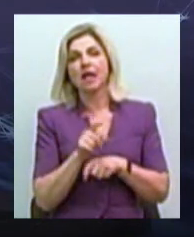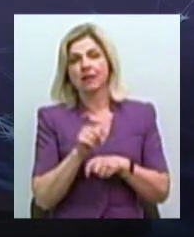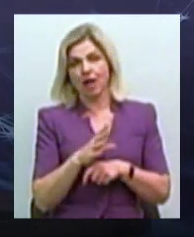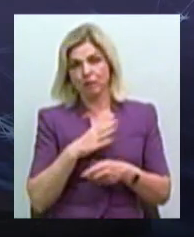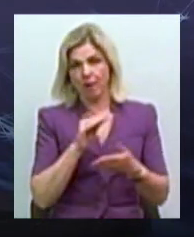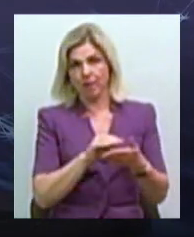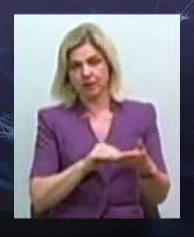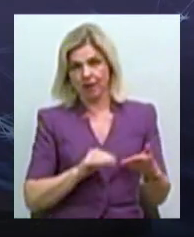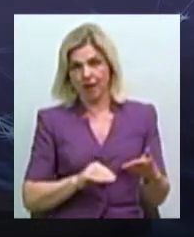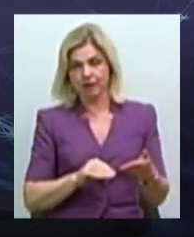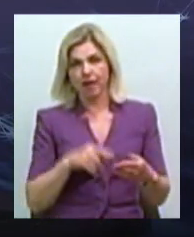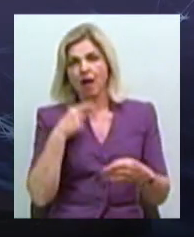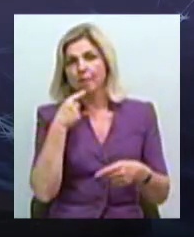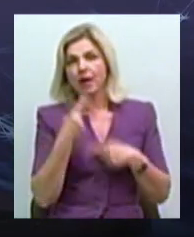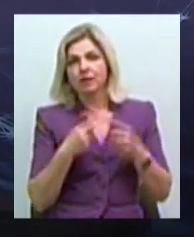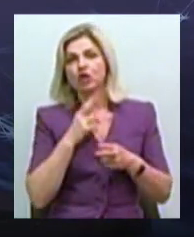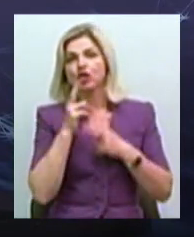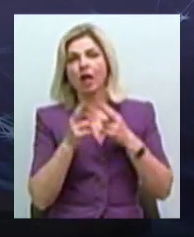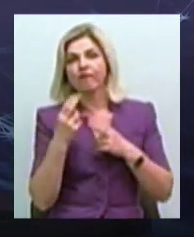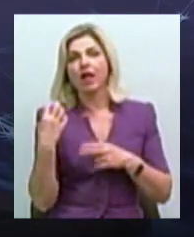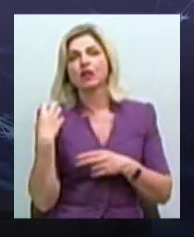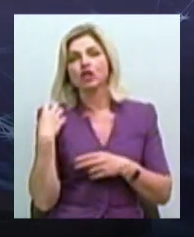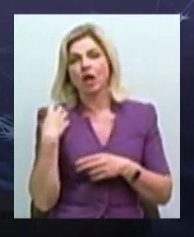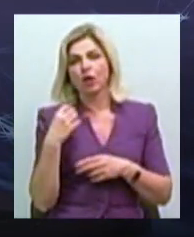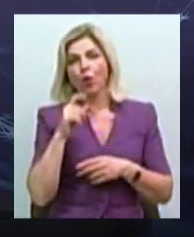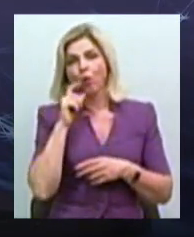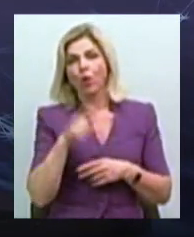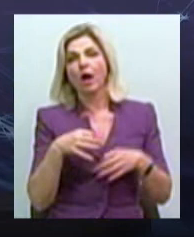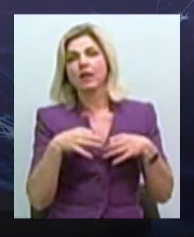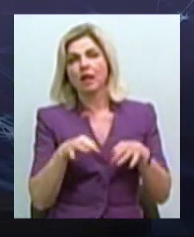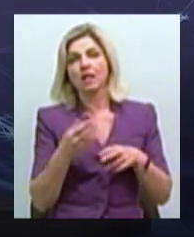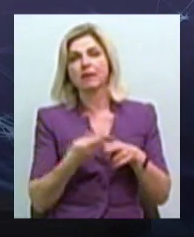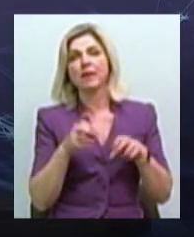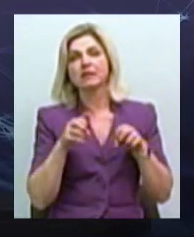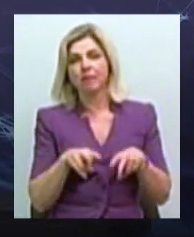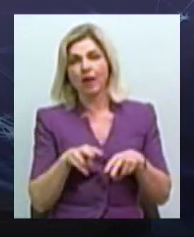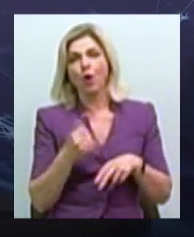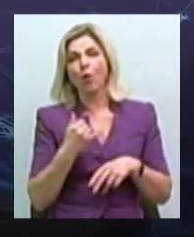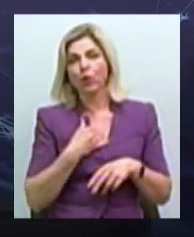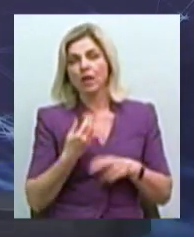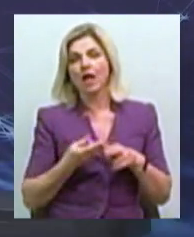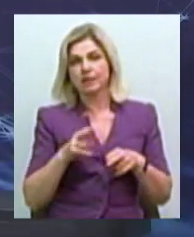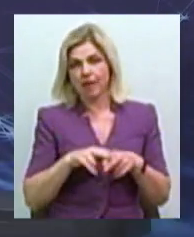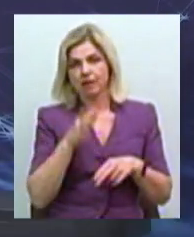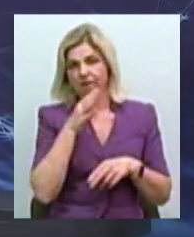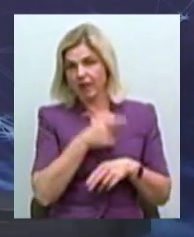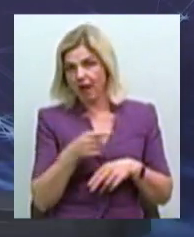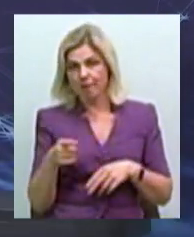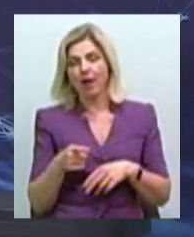Постоянно жалувались начальники Укртрансбезпеки, у нас їх не один був вже за це час, що постійна